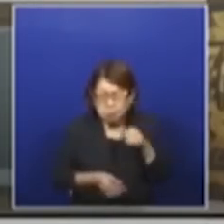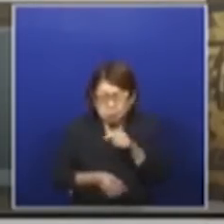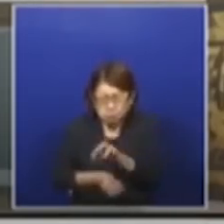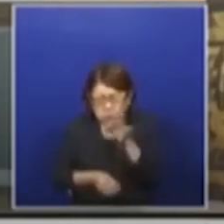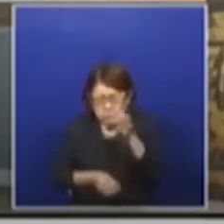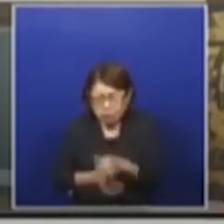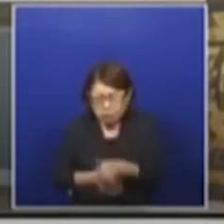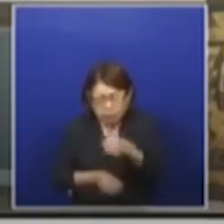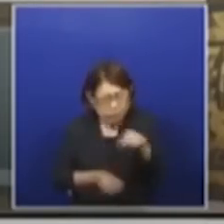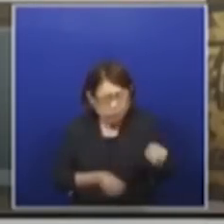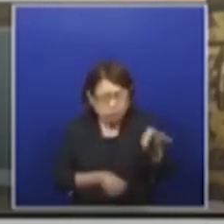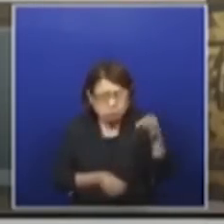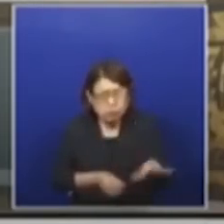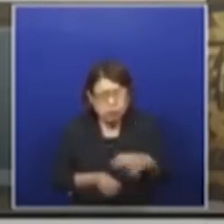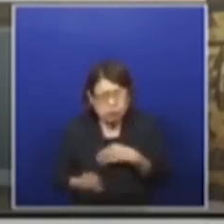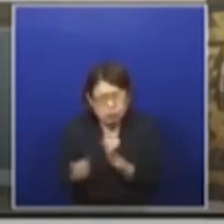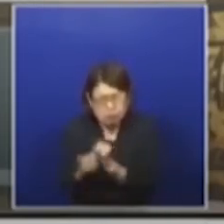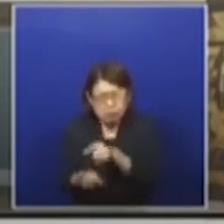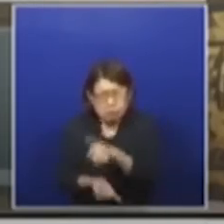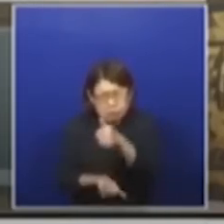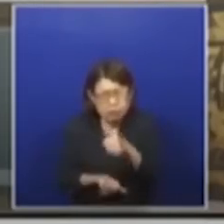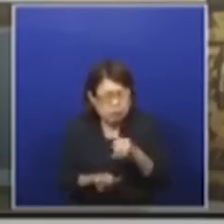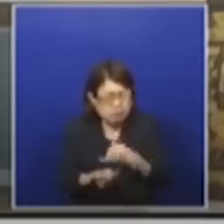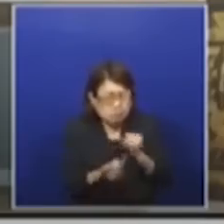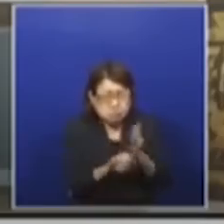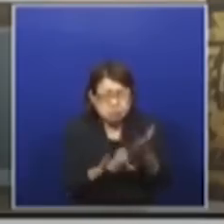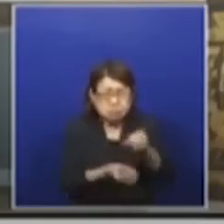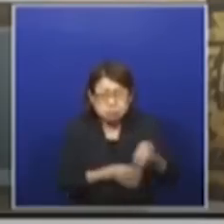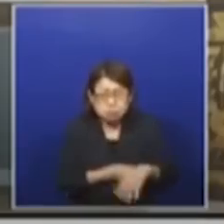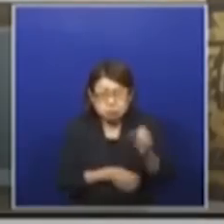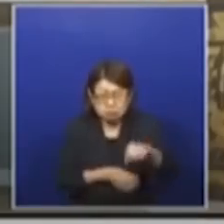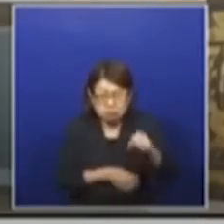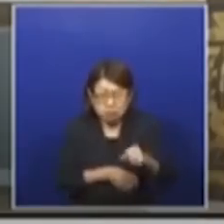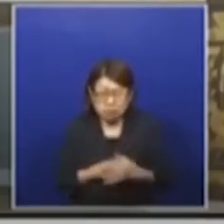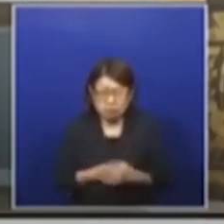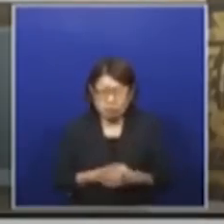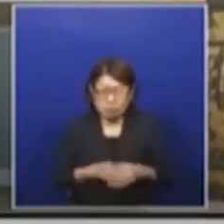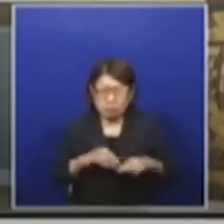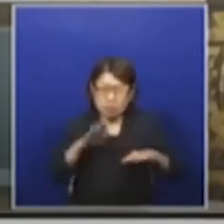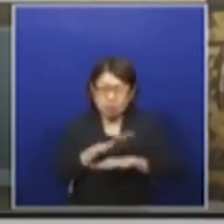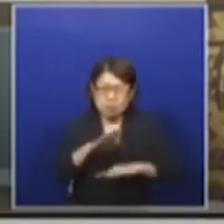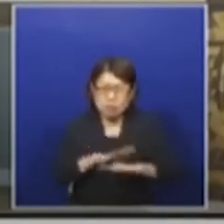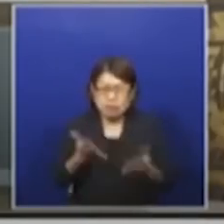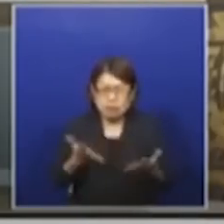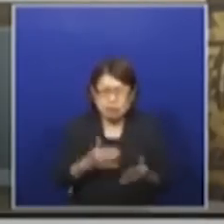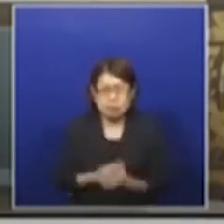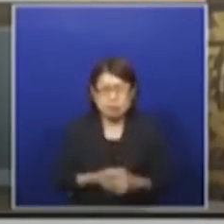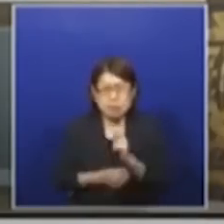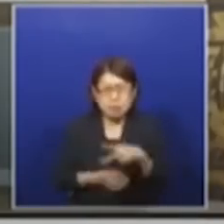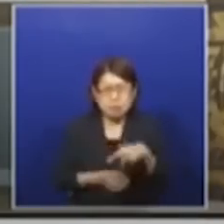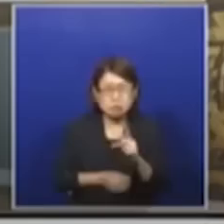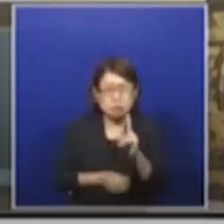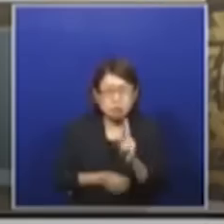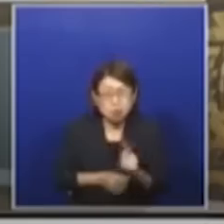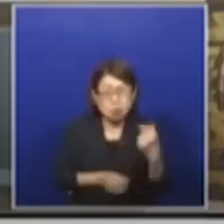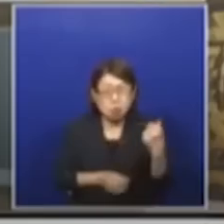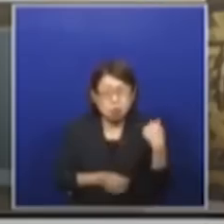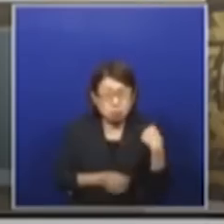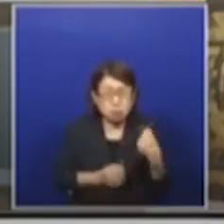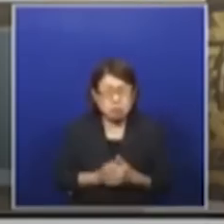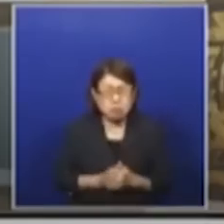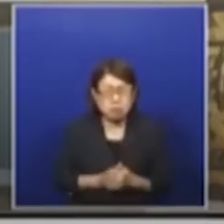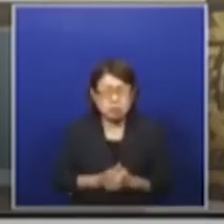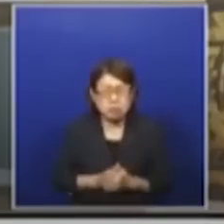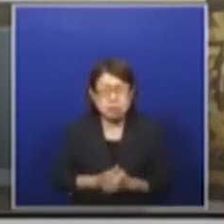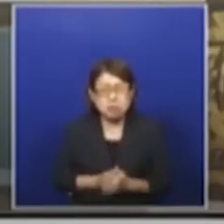เลือกตราสารหนี้ที่จะถูกช่วยเหลือและการให้กบข.ได้เปรียบจากข้อมูลวงในมันเป็นการเอาเปรียบ